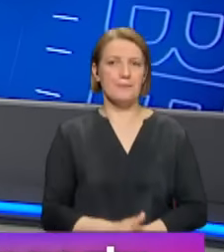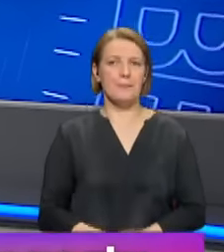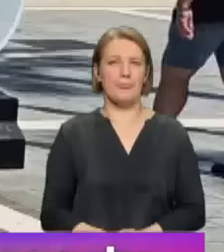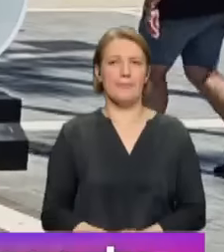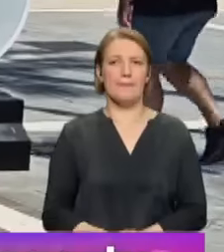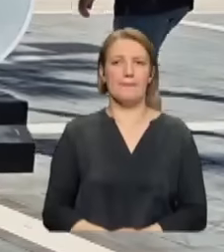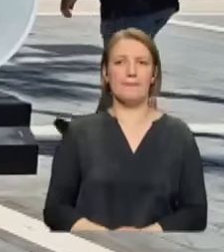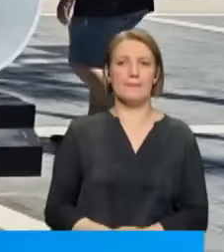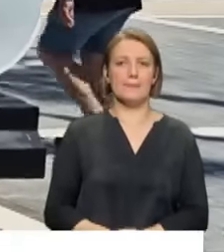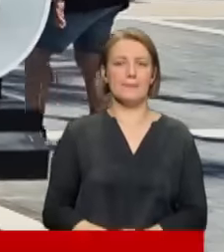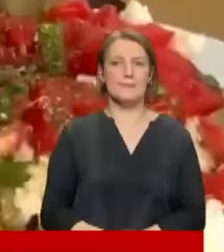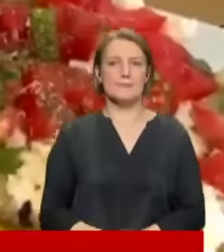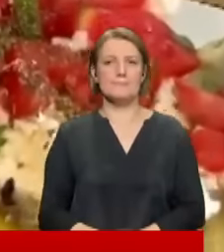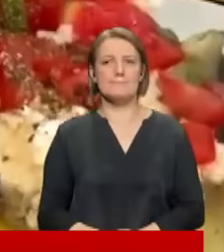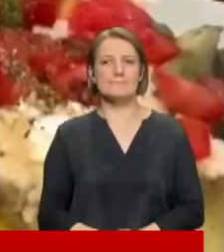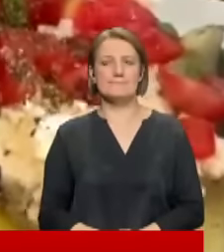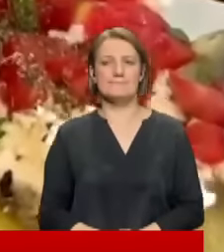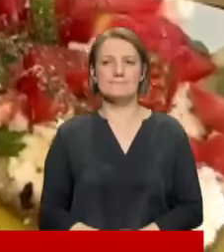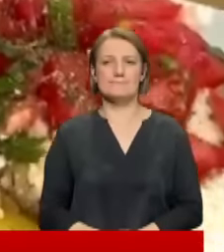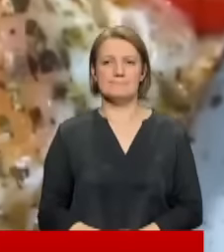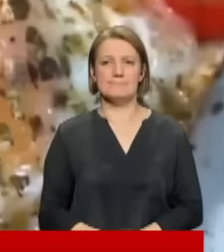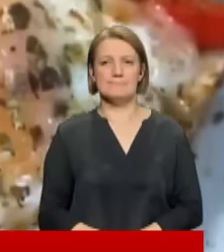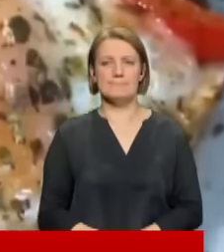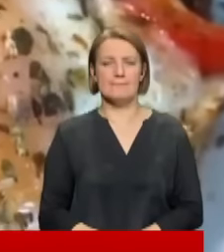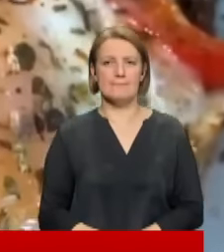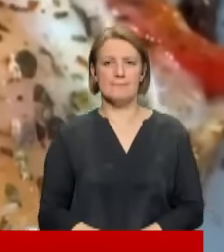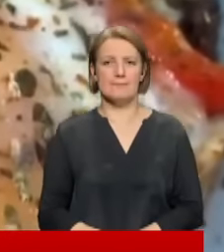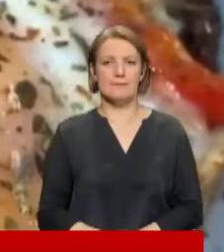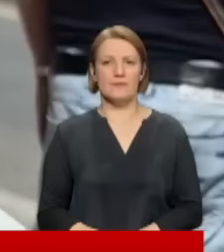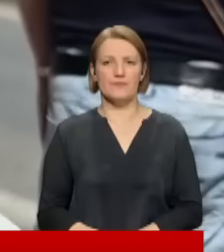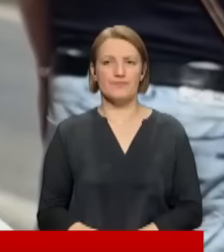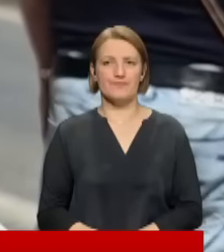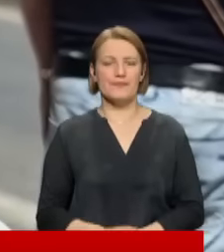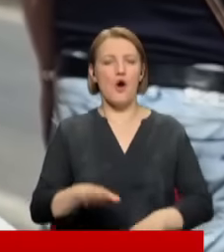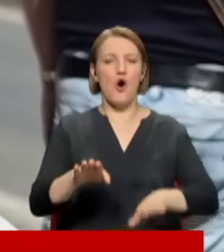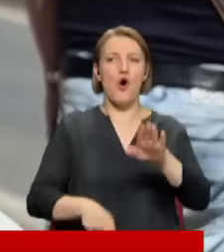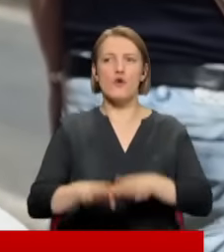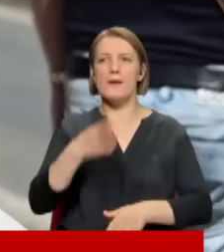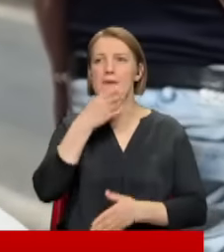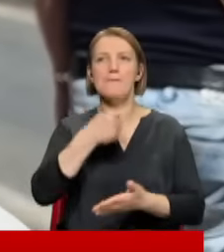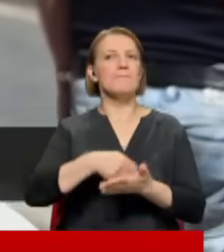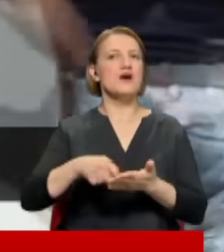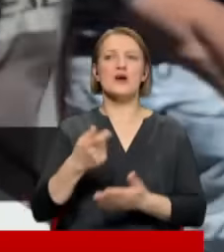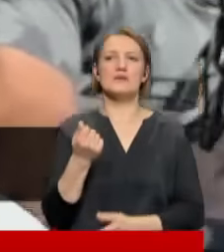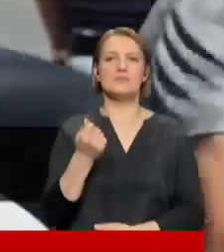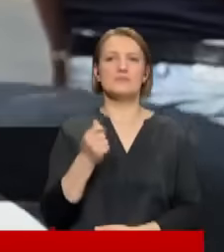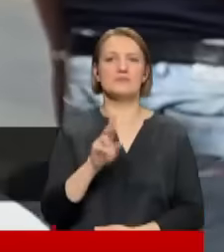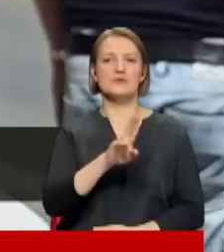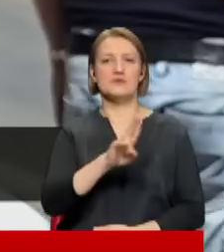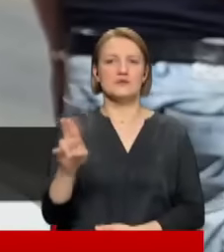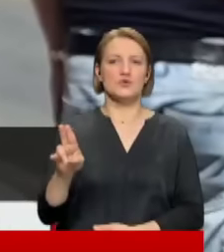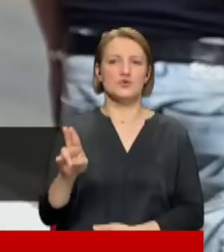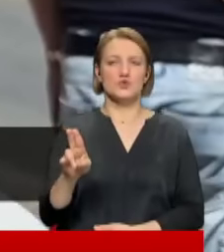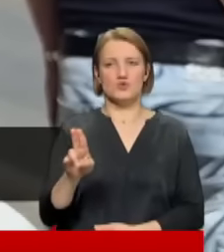var. Ortalama emekli maaşı ne kadar?